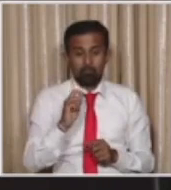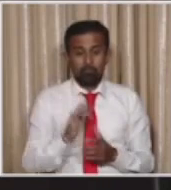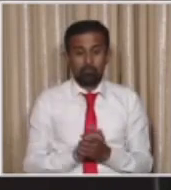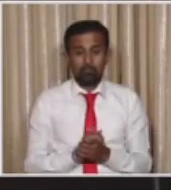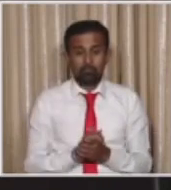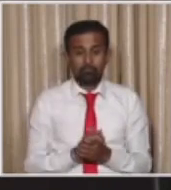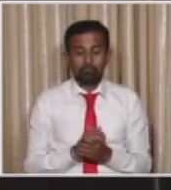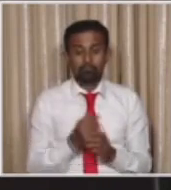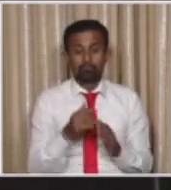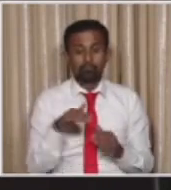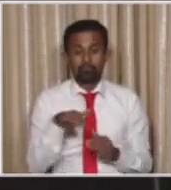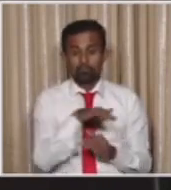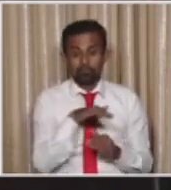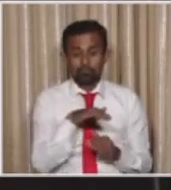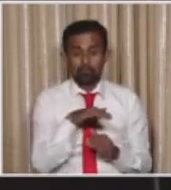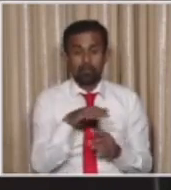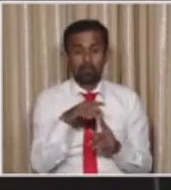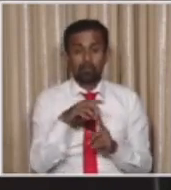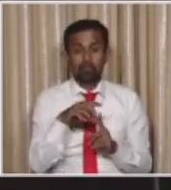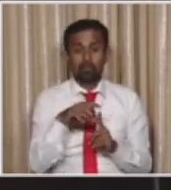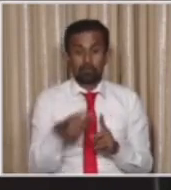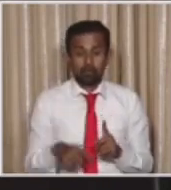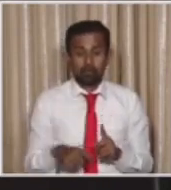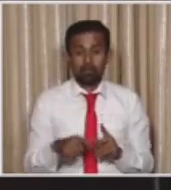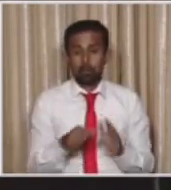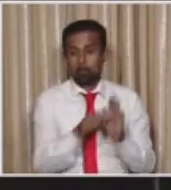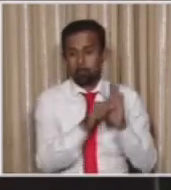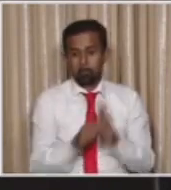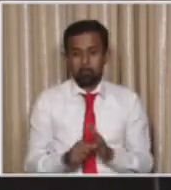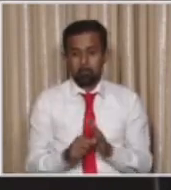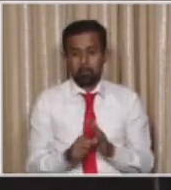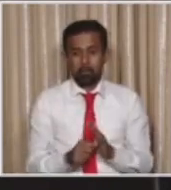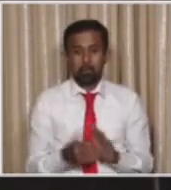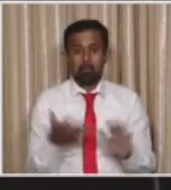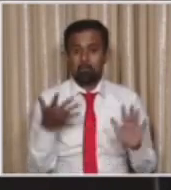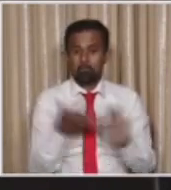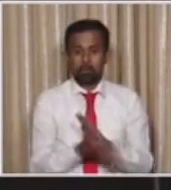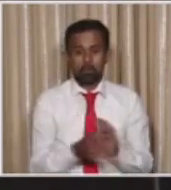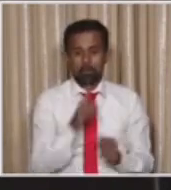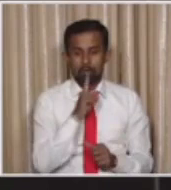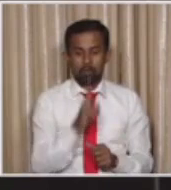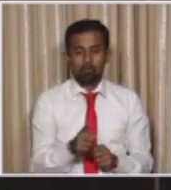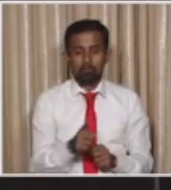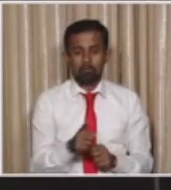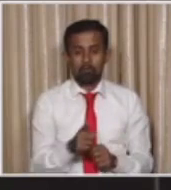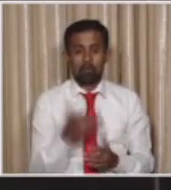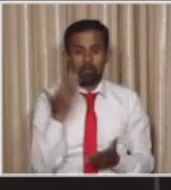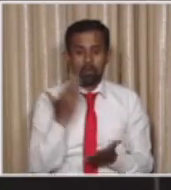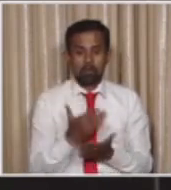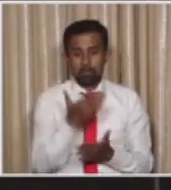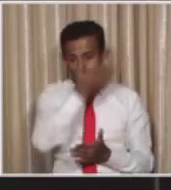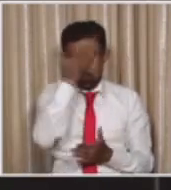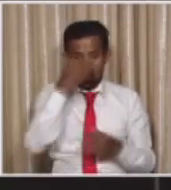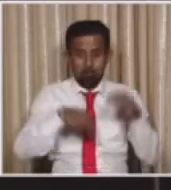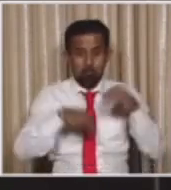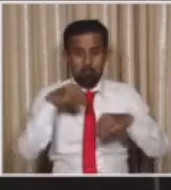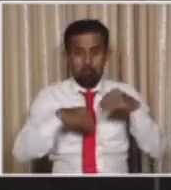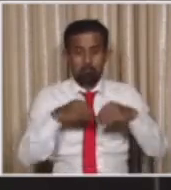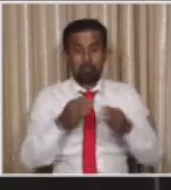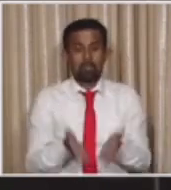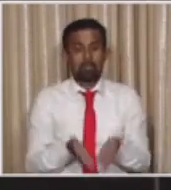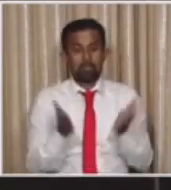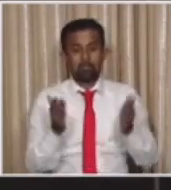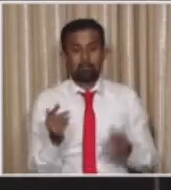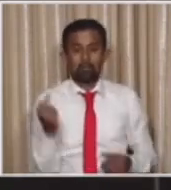Act කියලා. ඒ කියන්නේ මේ කුලය නිසා වෙනස්ව සැලකීම අපරාධයක් ලෙස සැලකුවා. නමුත් ඒක වළක්වන්න දෙමළ දේශපාලන ගියා